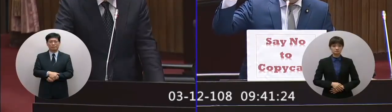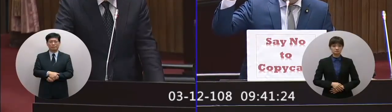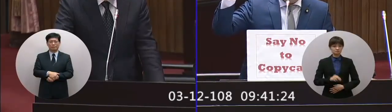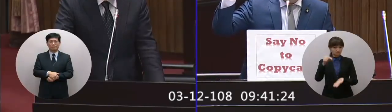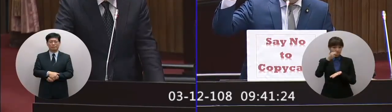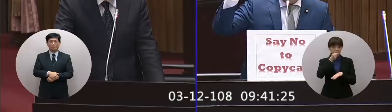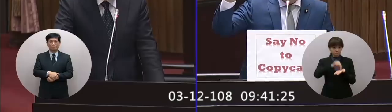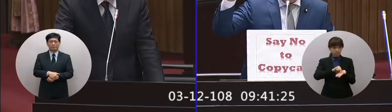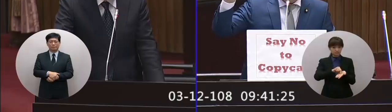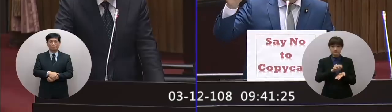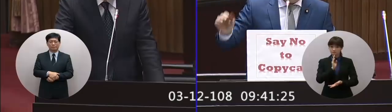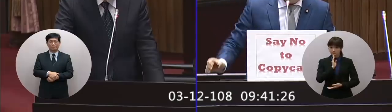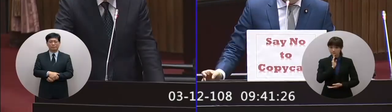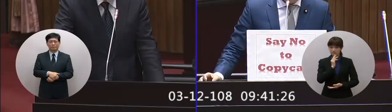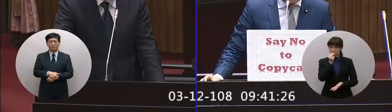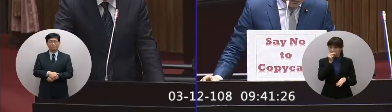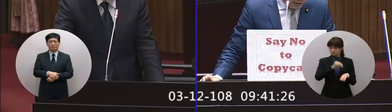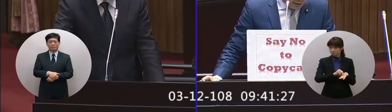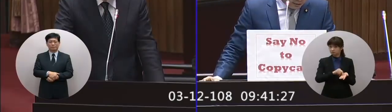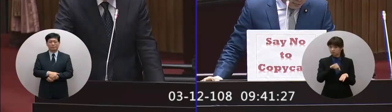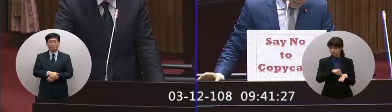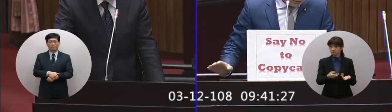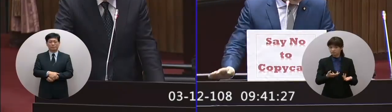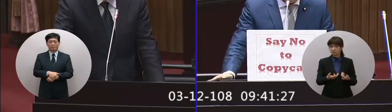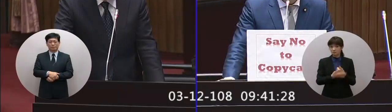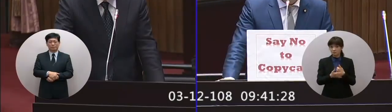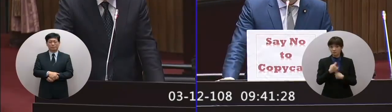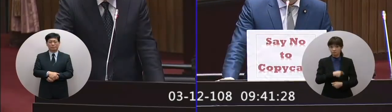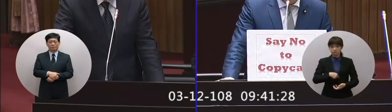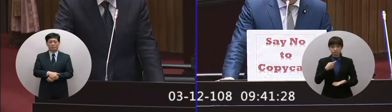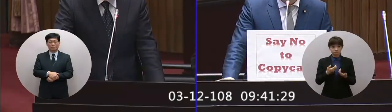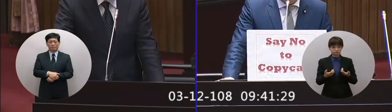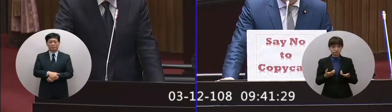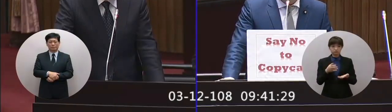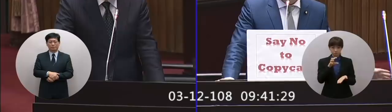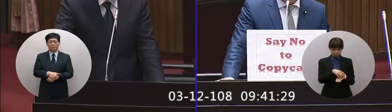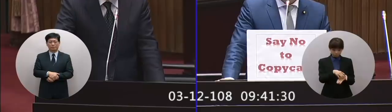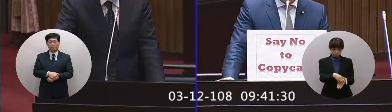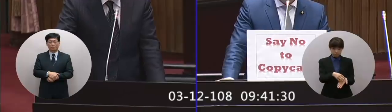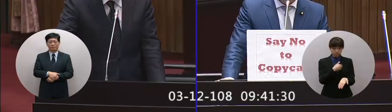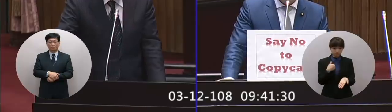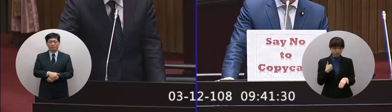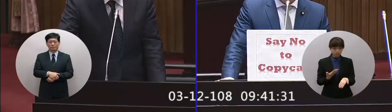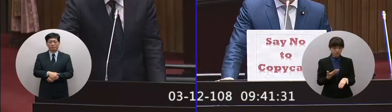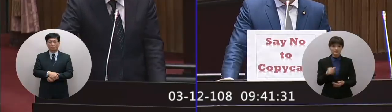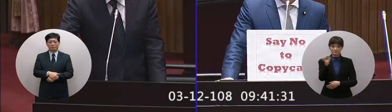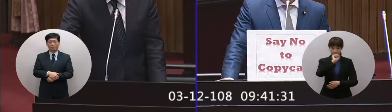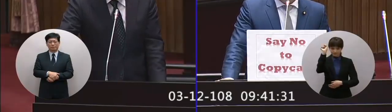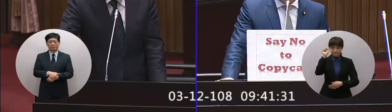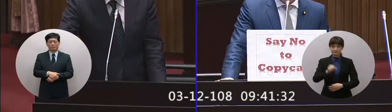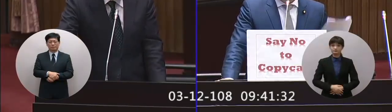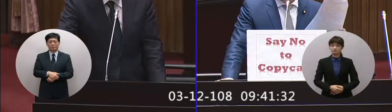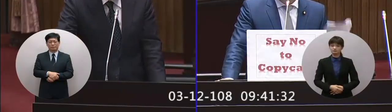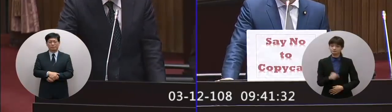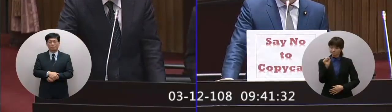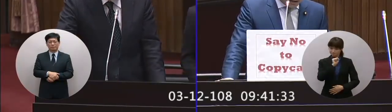么？印章对不对？印章可不可以拿来做身份认证？可以吗？不行，